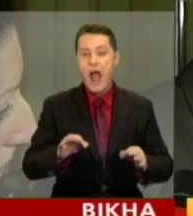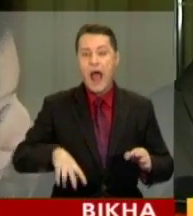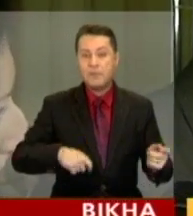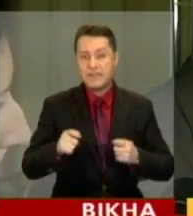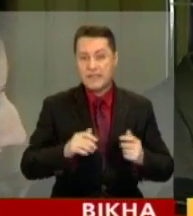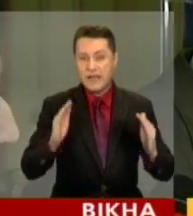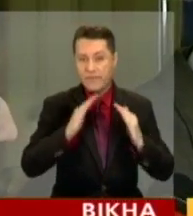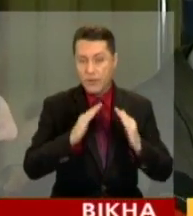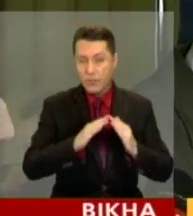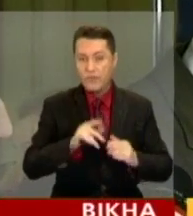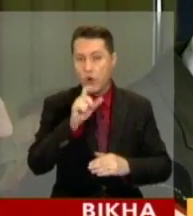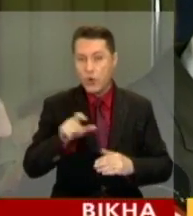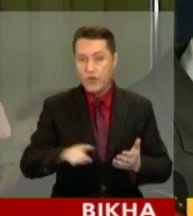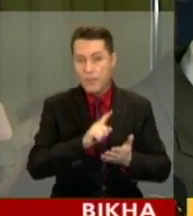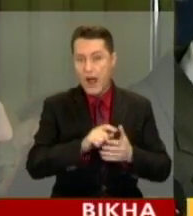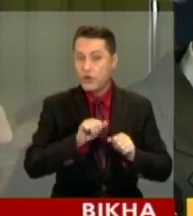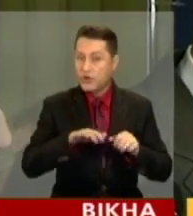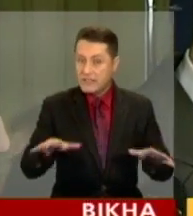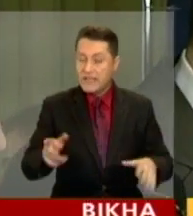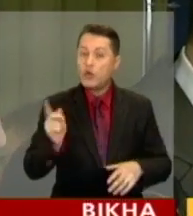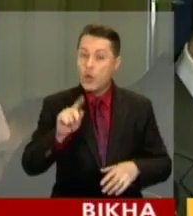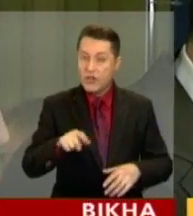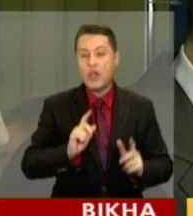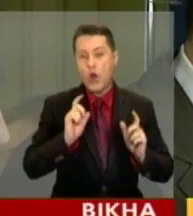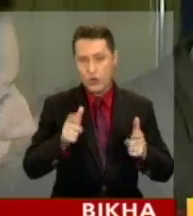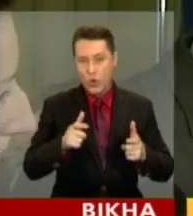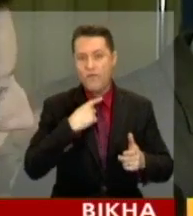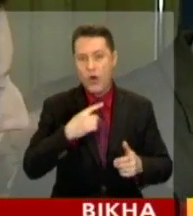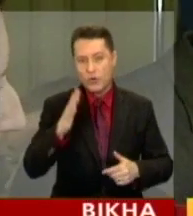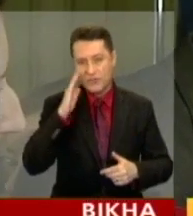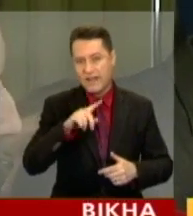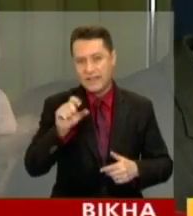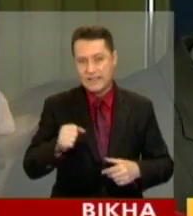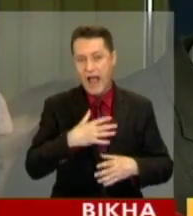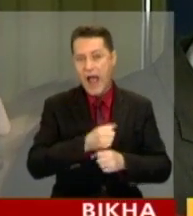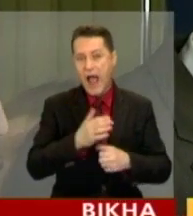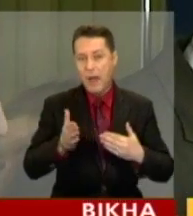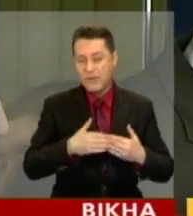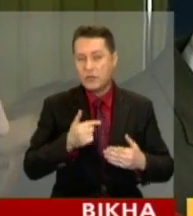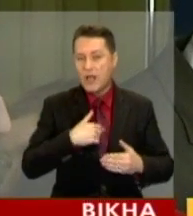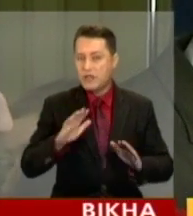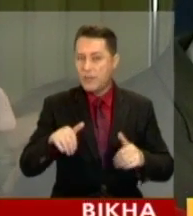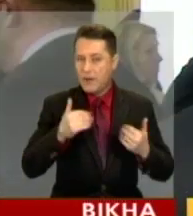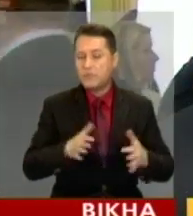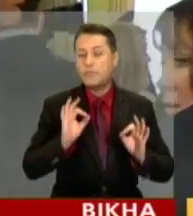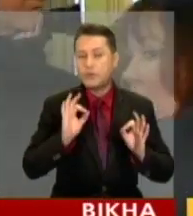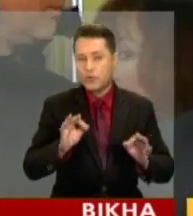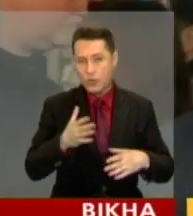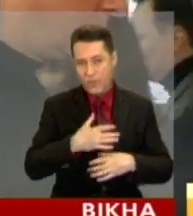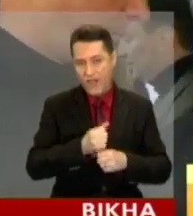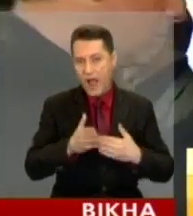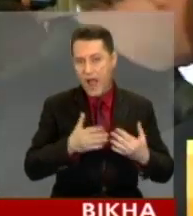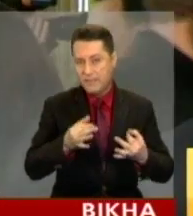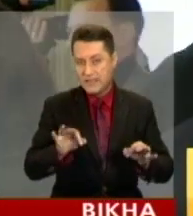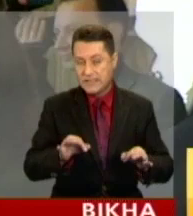те, що люди мають розійтися, тоді вони готові голосувати за амністію. Наша пропозиція – безумовна амністія. Я вважаю,